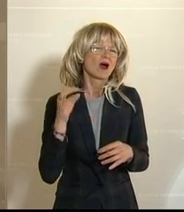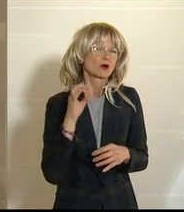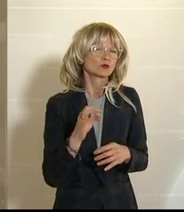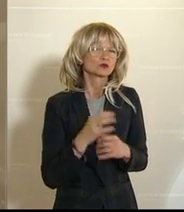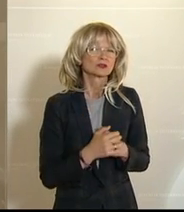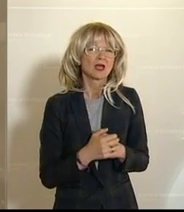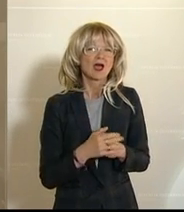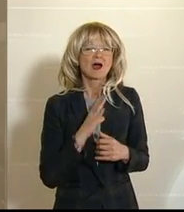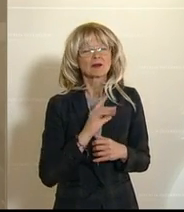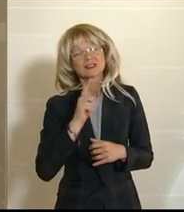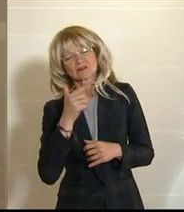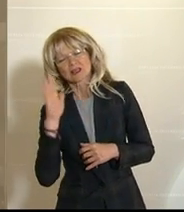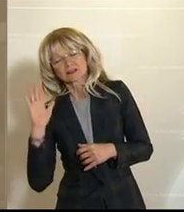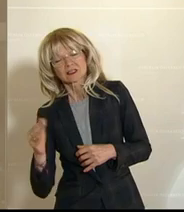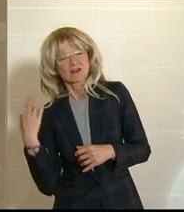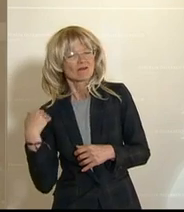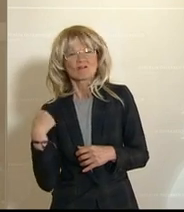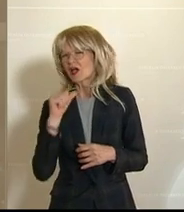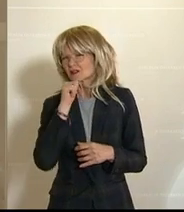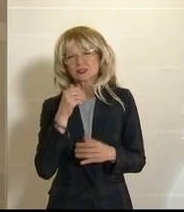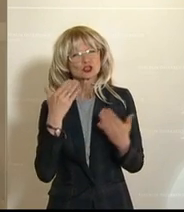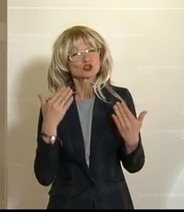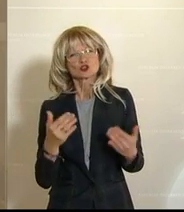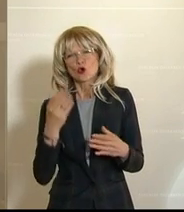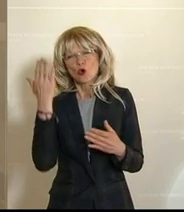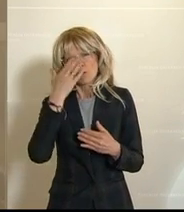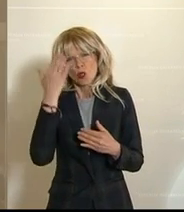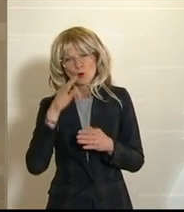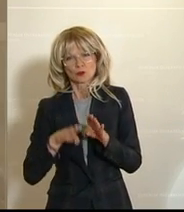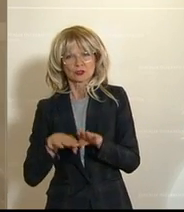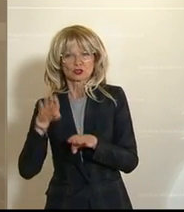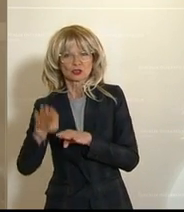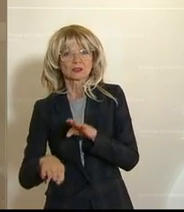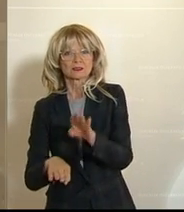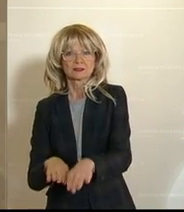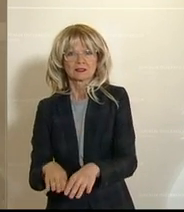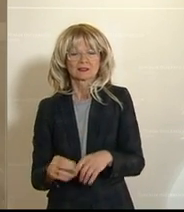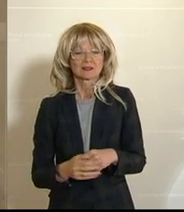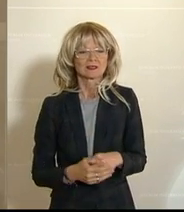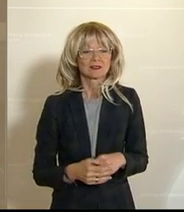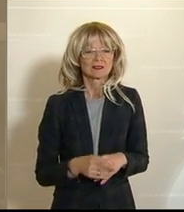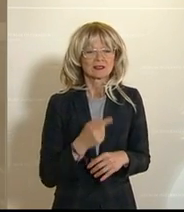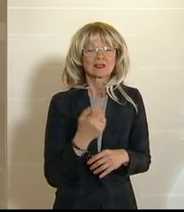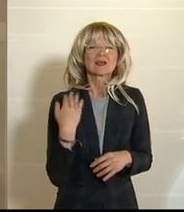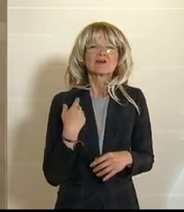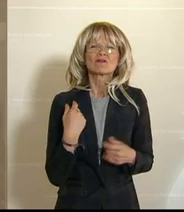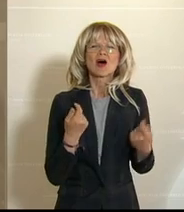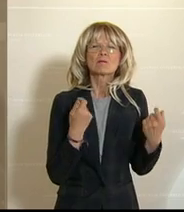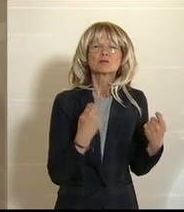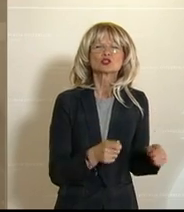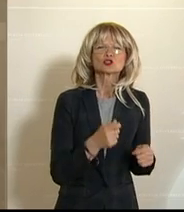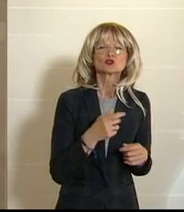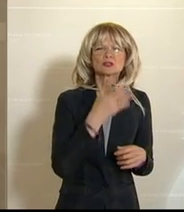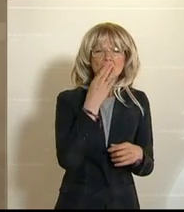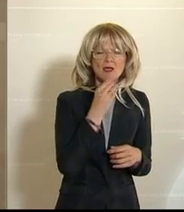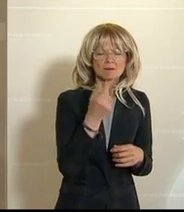schon gar nicht so blöd waren. Und ich möchte mich schon an jene Beschlüsse im Herbst 2008, war das, glaube ich, die